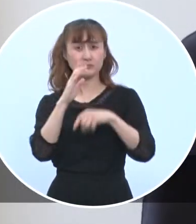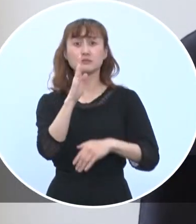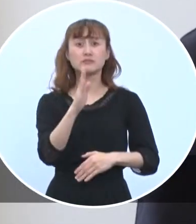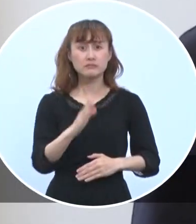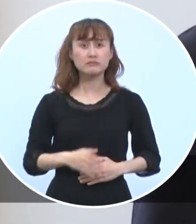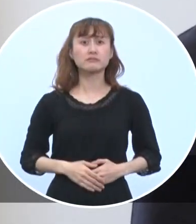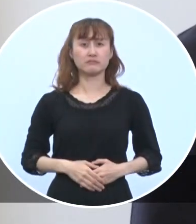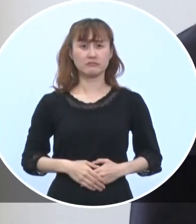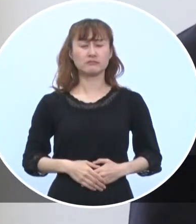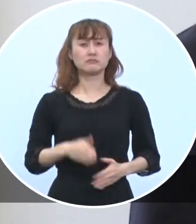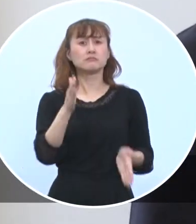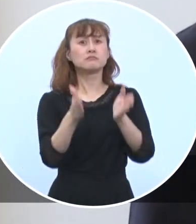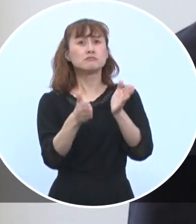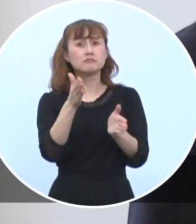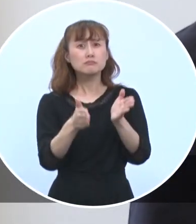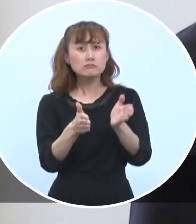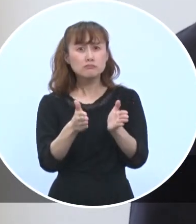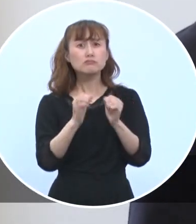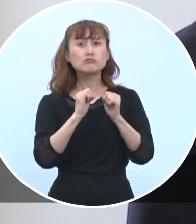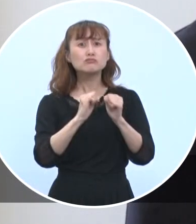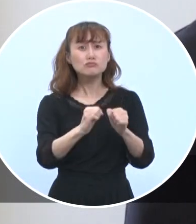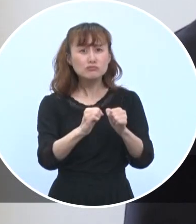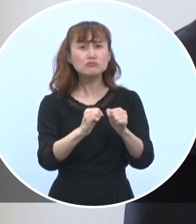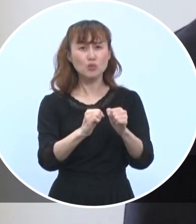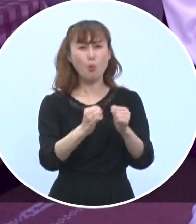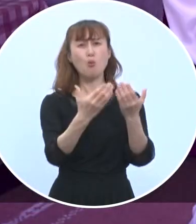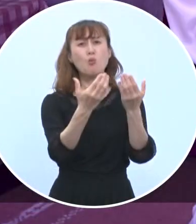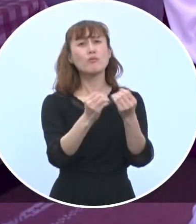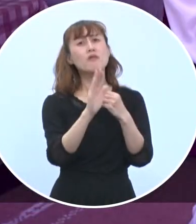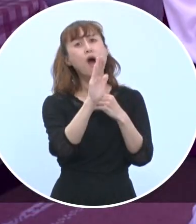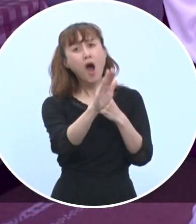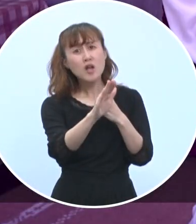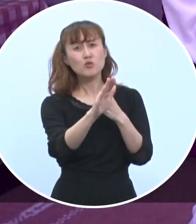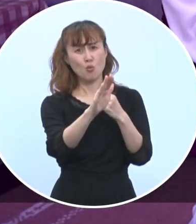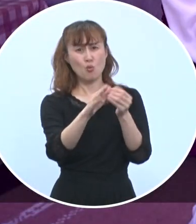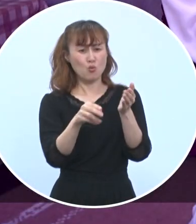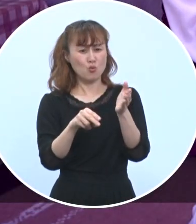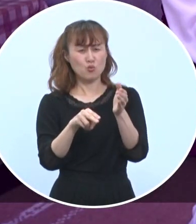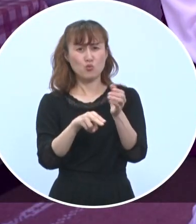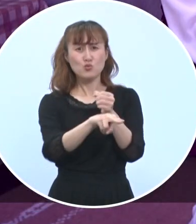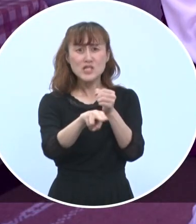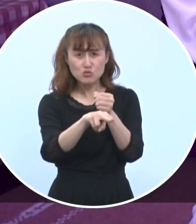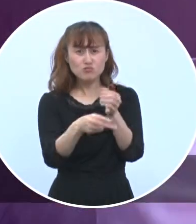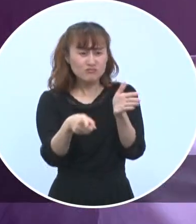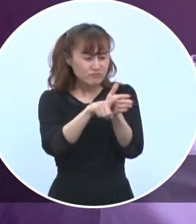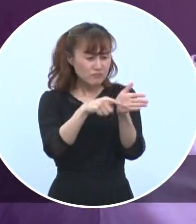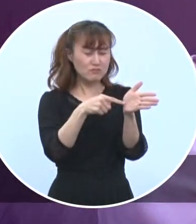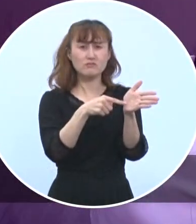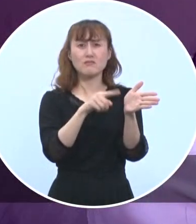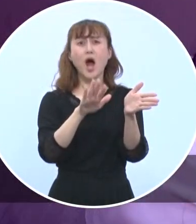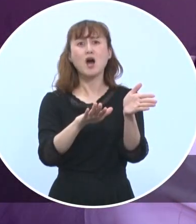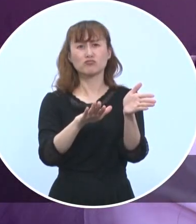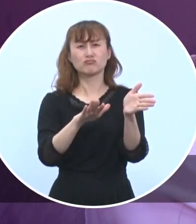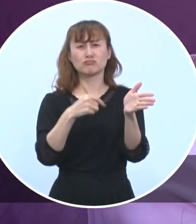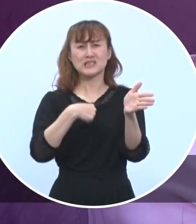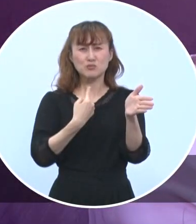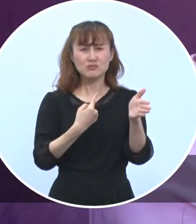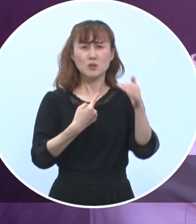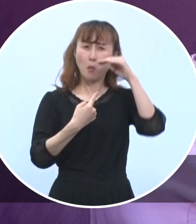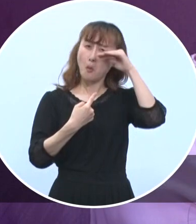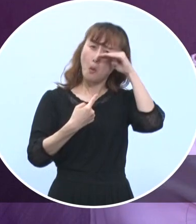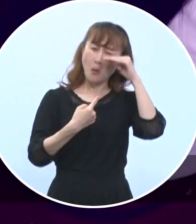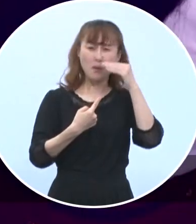する人は手にウイルスがつく可能性があります。目や鼻、口などを触らないようにしまし